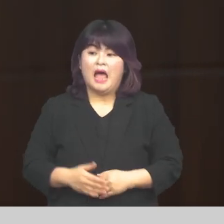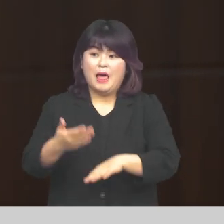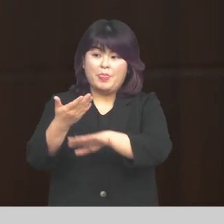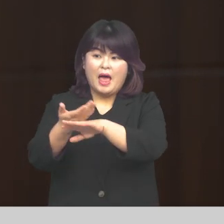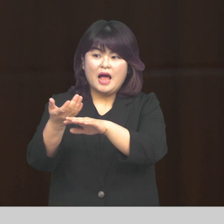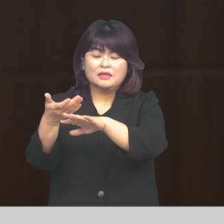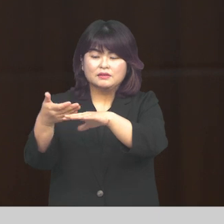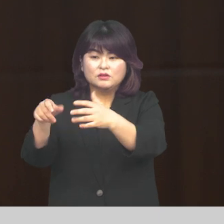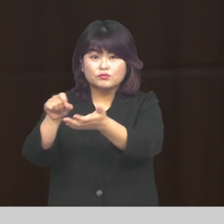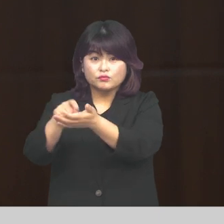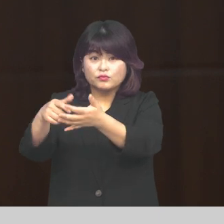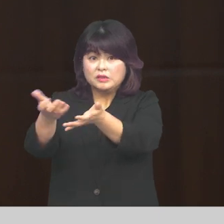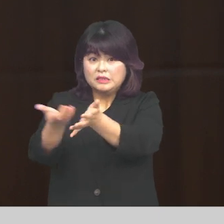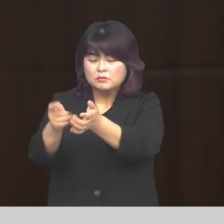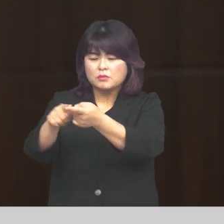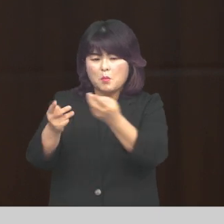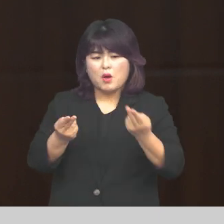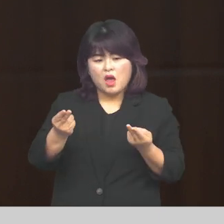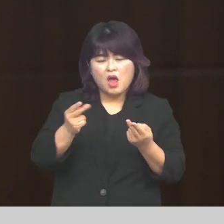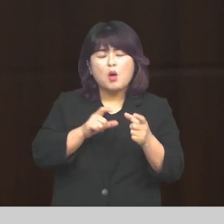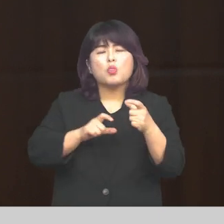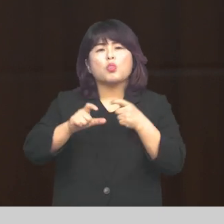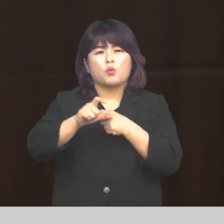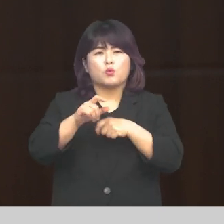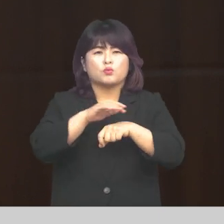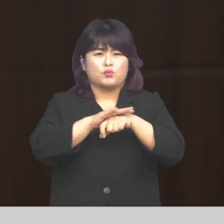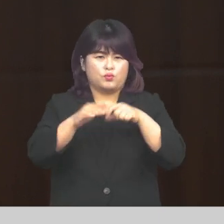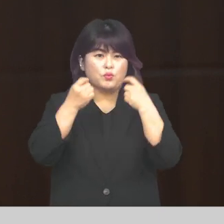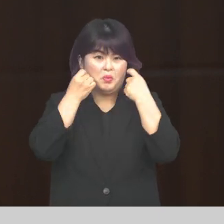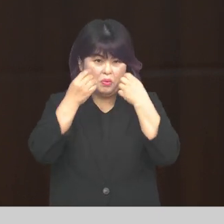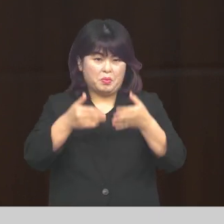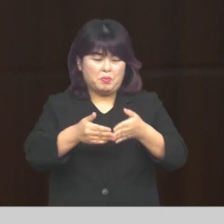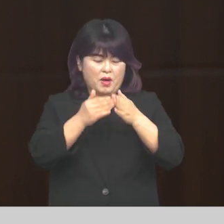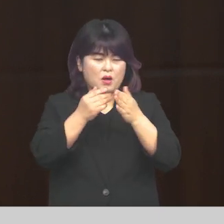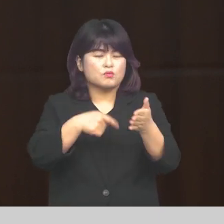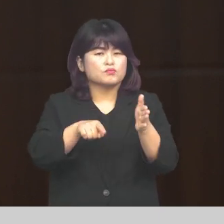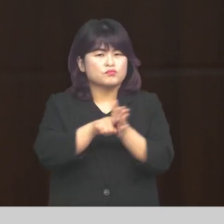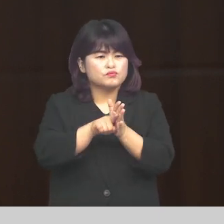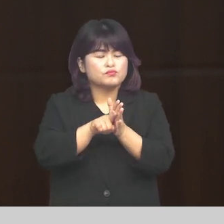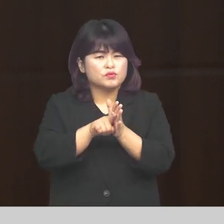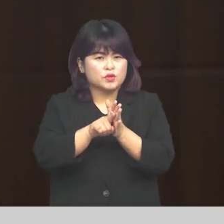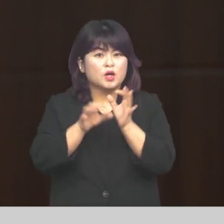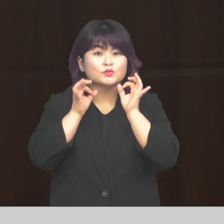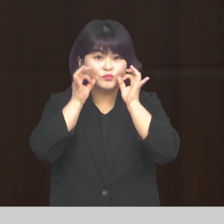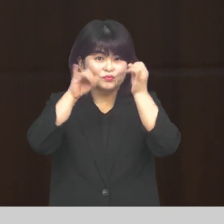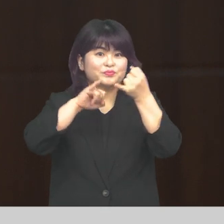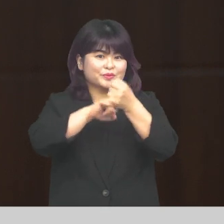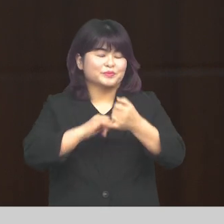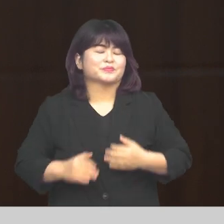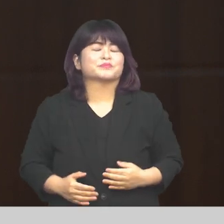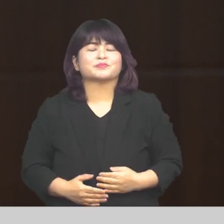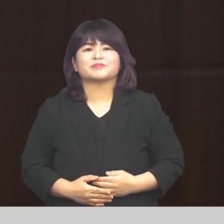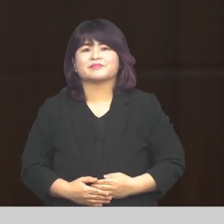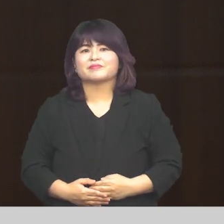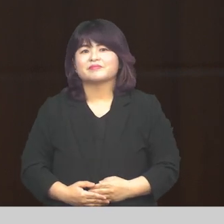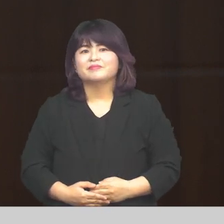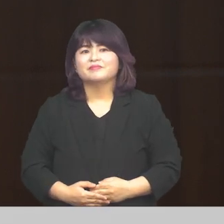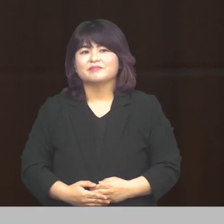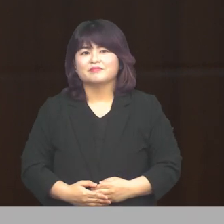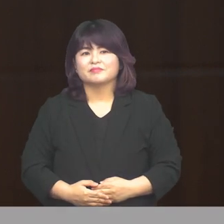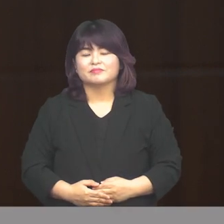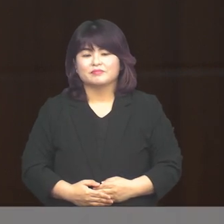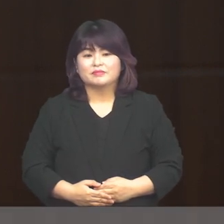감사하고요. 일단 기존에 있는 팀과 차별화된 그런 축구팀을 만들 수 있도록